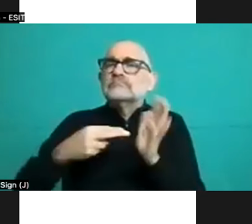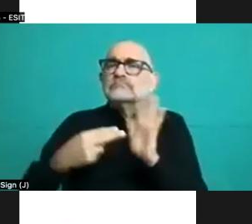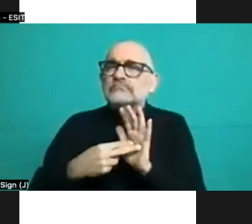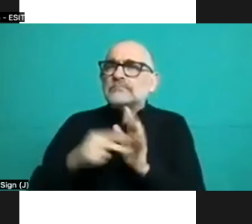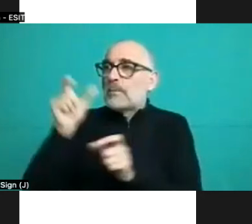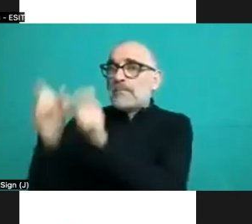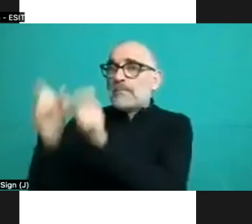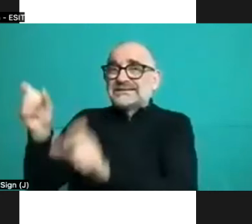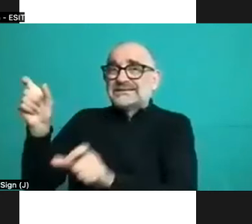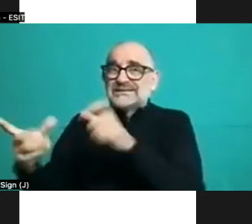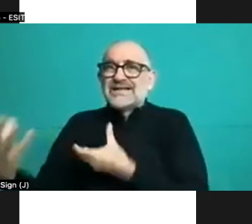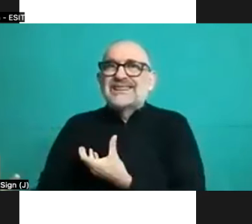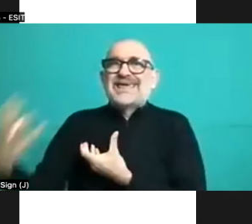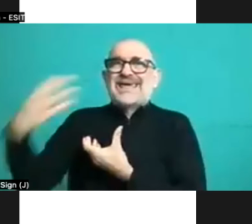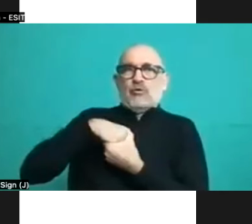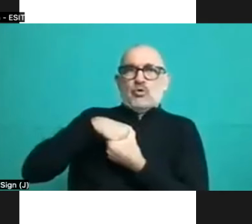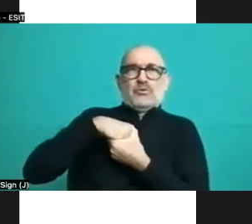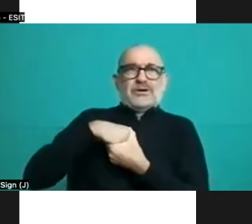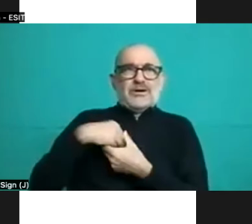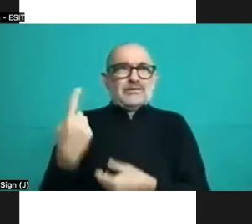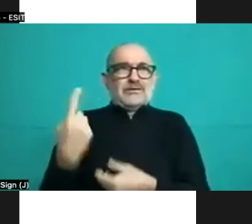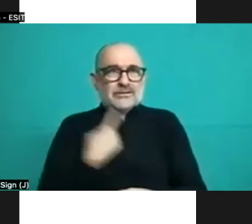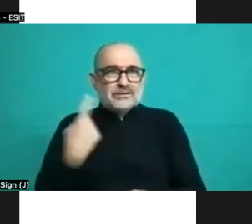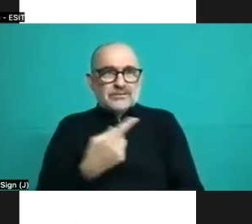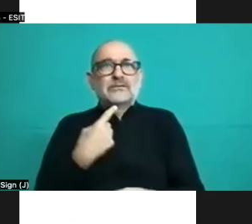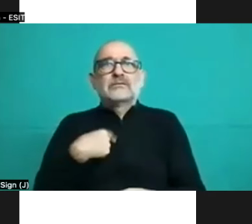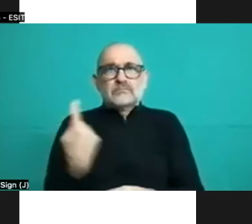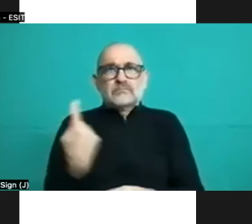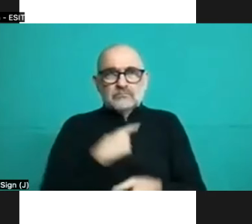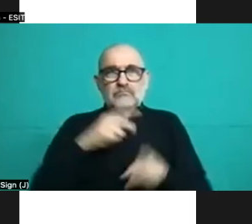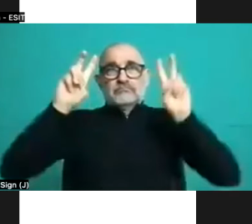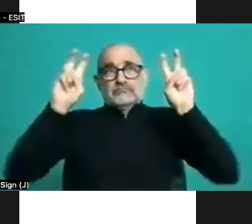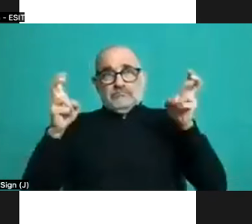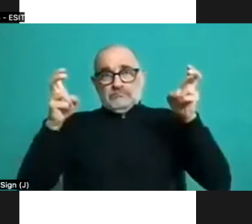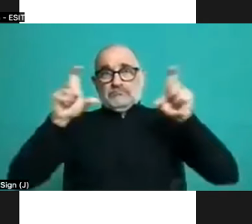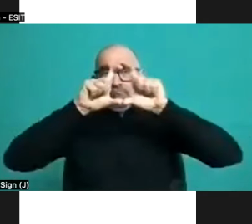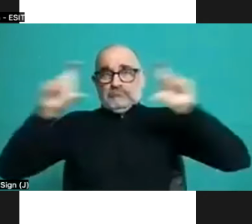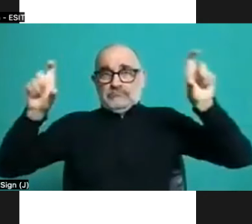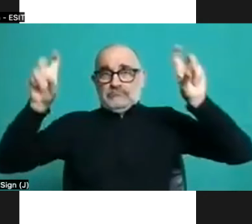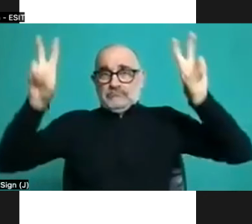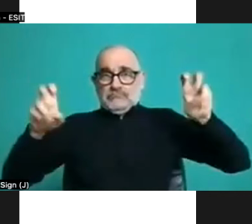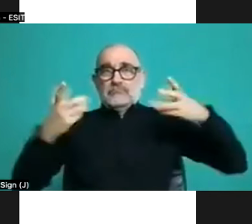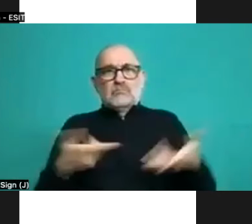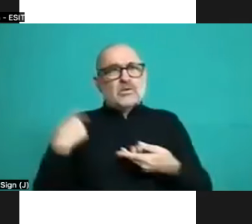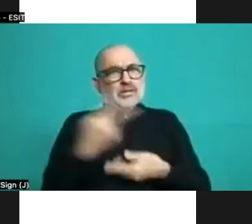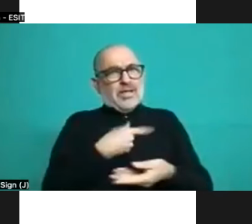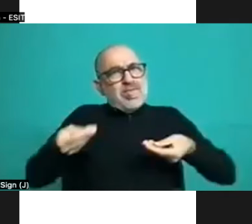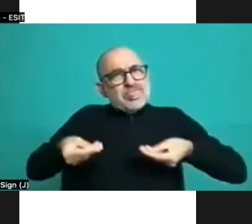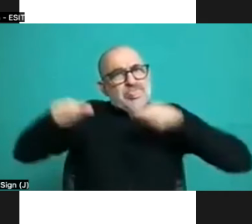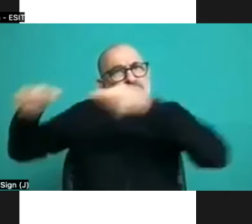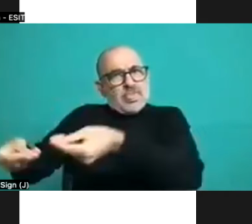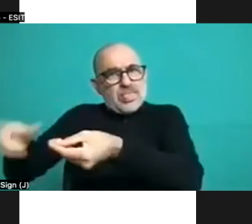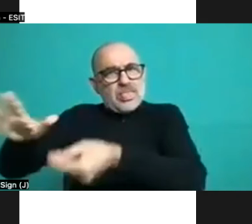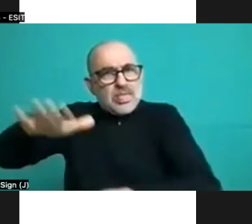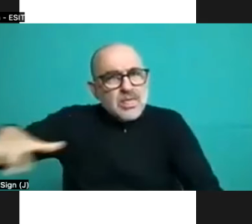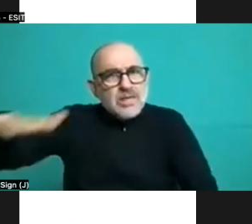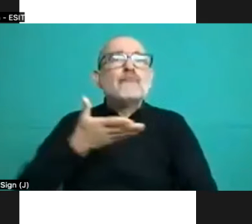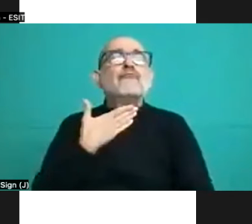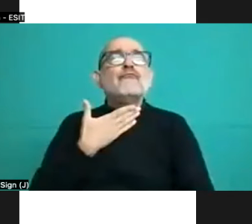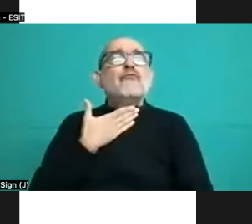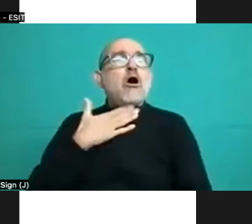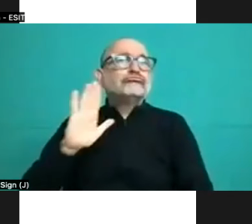d'engager les patients? Ce slogan, faire entendre la voix des patients. Pouvons commencer avec Maria Clara Padovese.